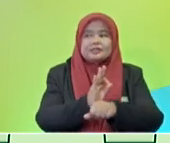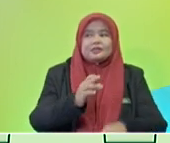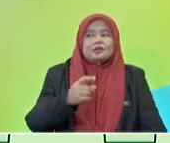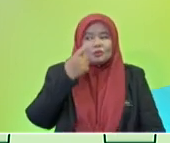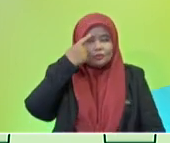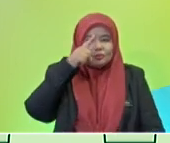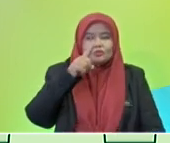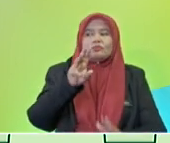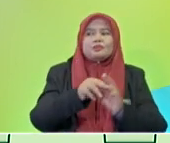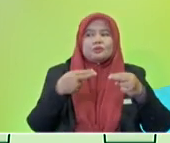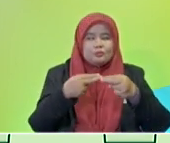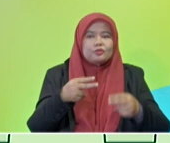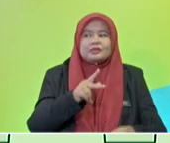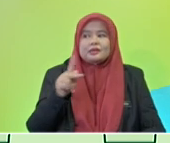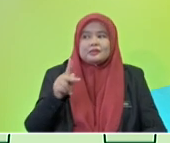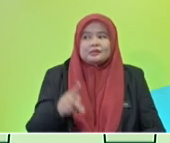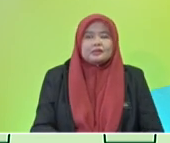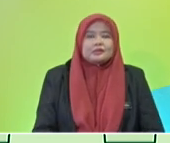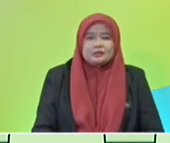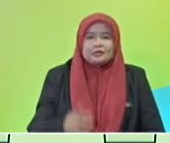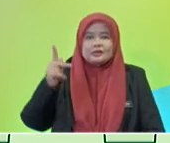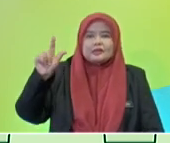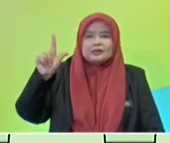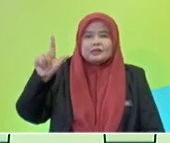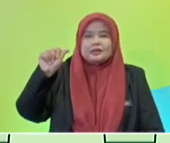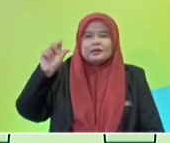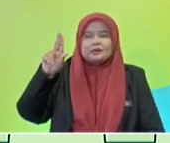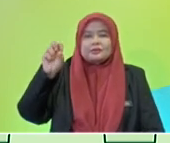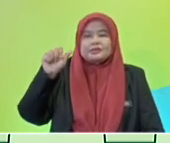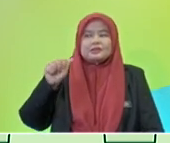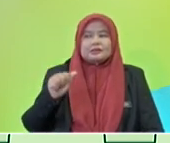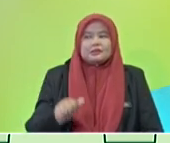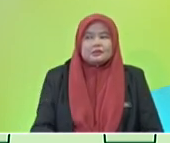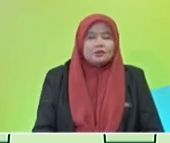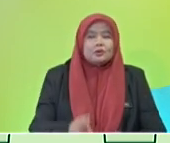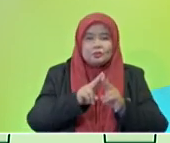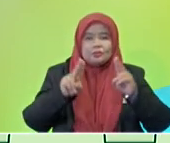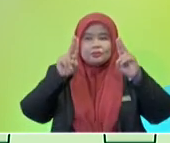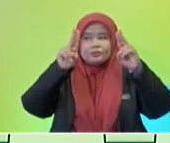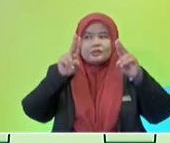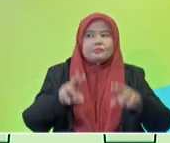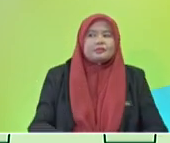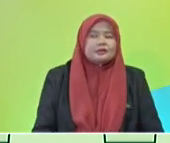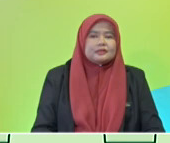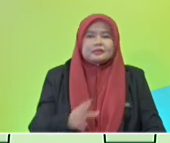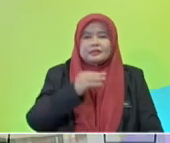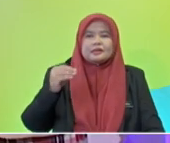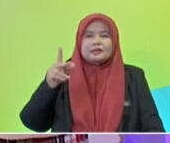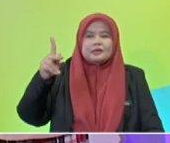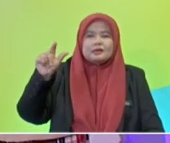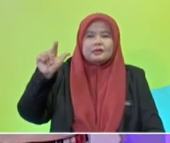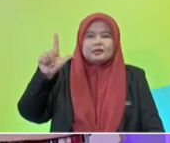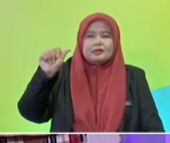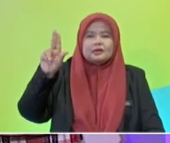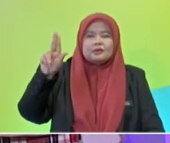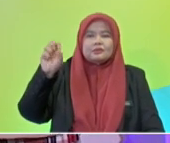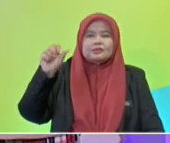Kus utama dan kusa kecil berfungsi untuk menghubungkan kusa utama dan juga kusa